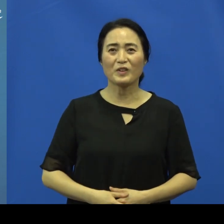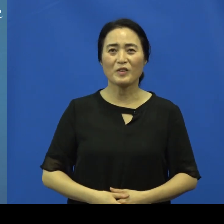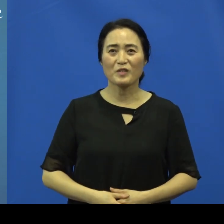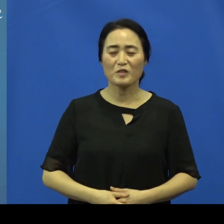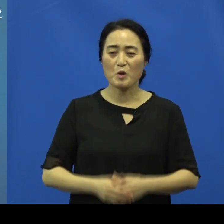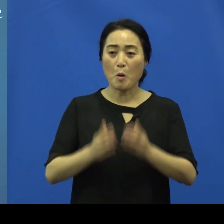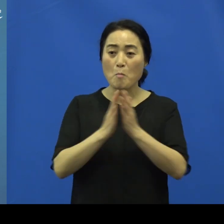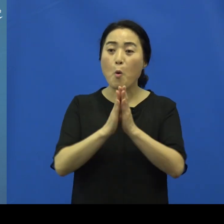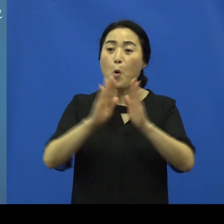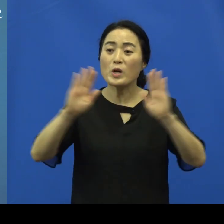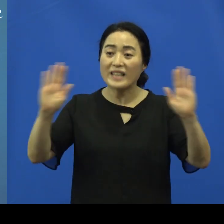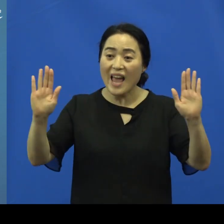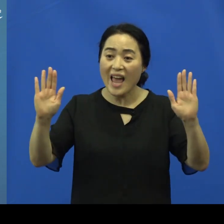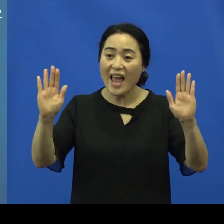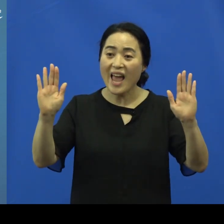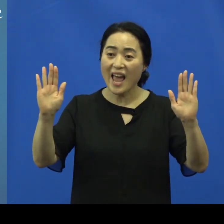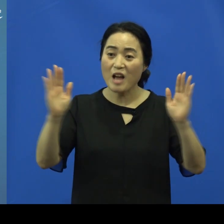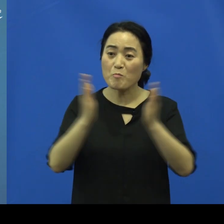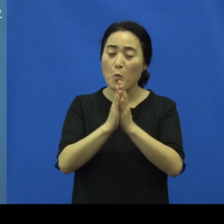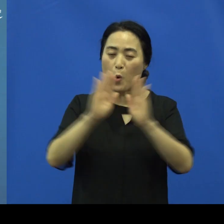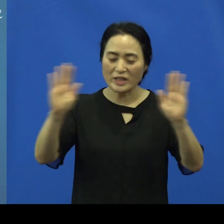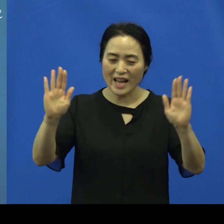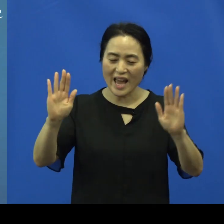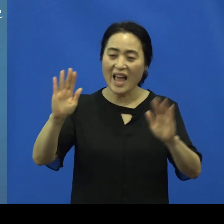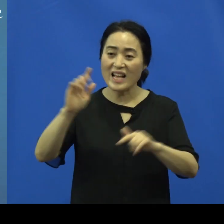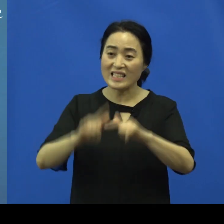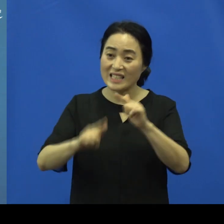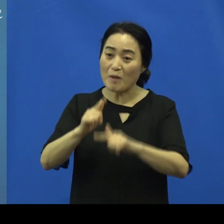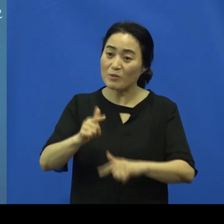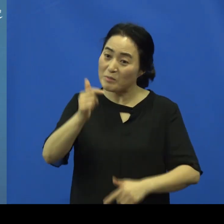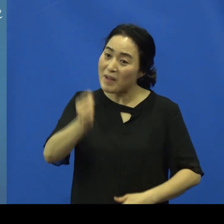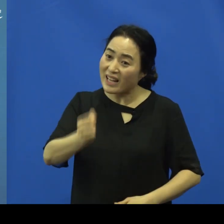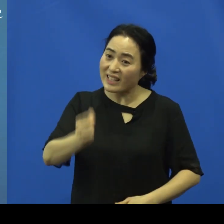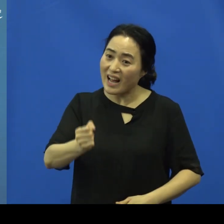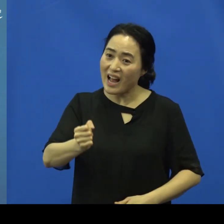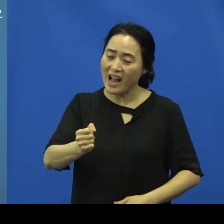모세의 지팡이는 모세가 칠 때 능력이 나타난 거잖아요.